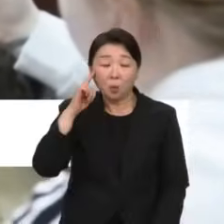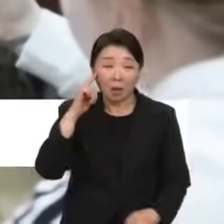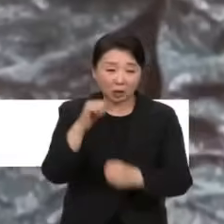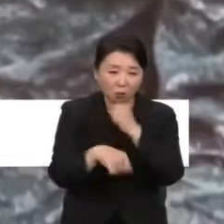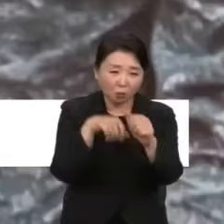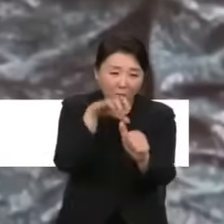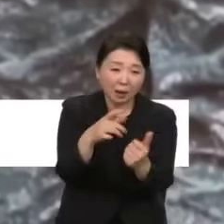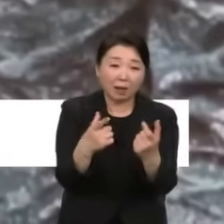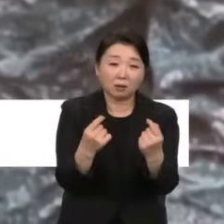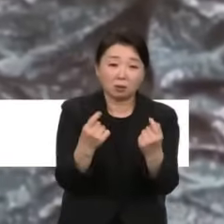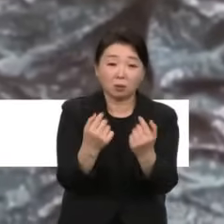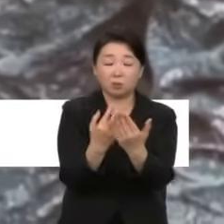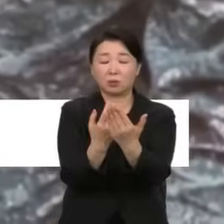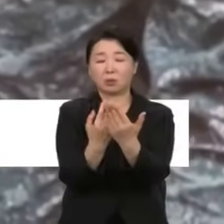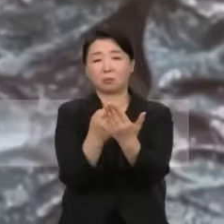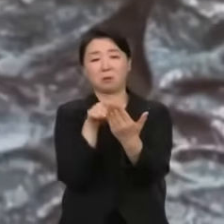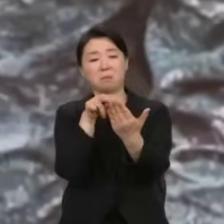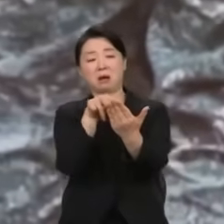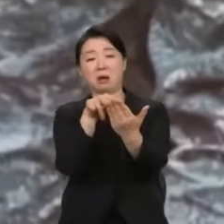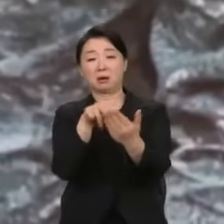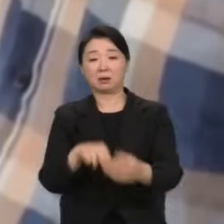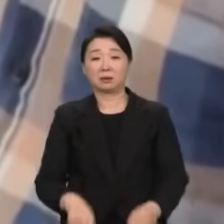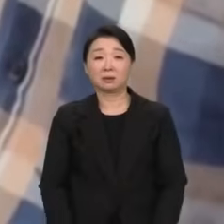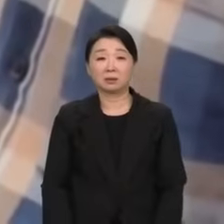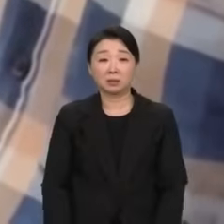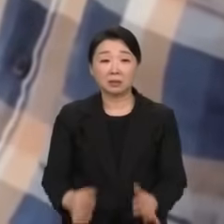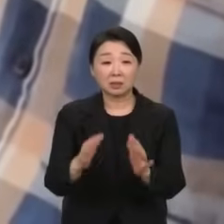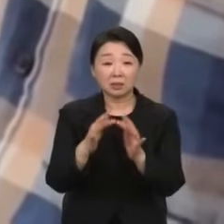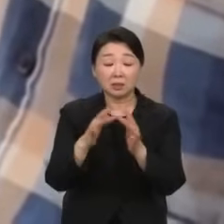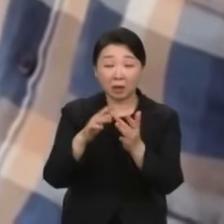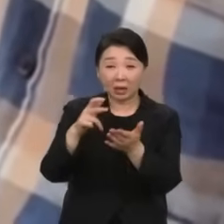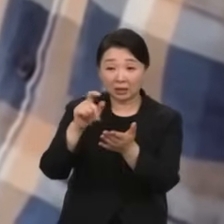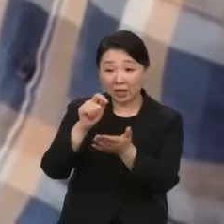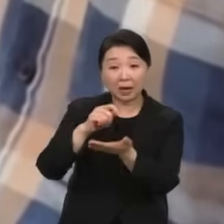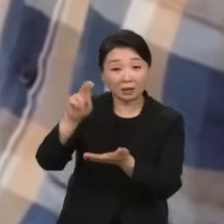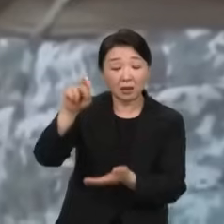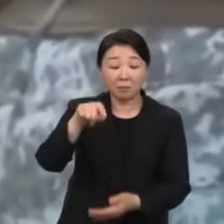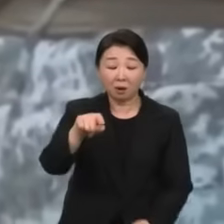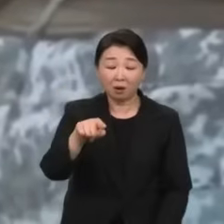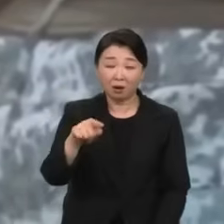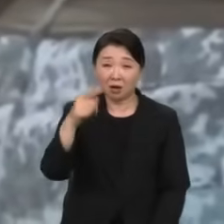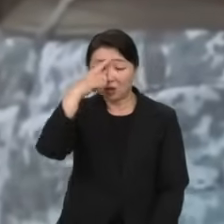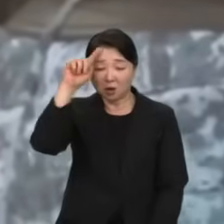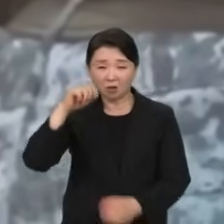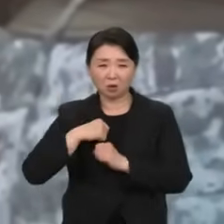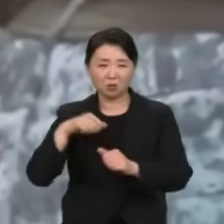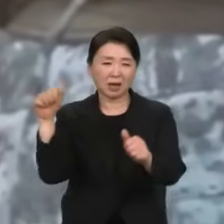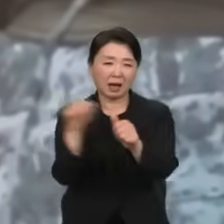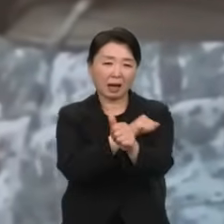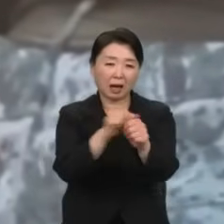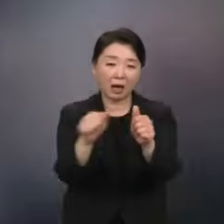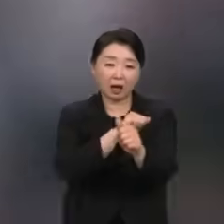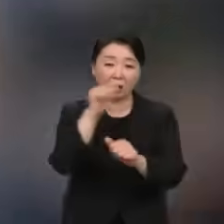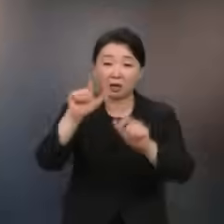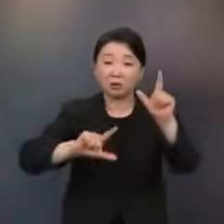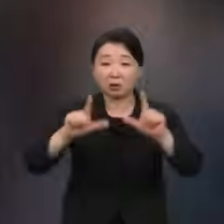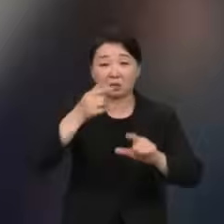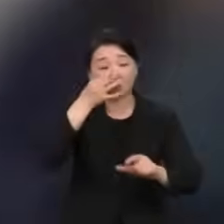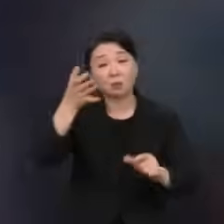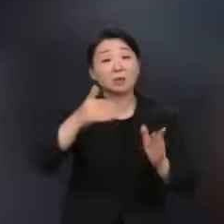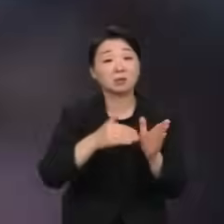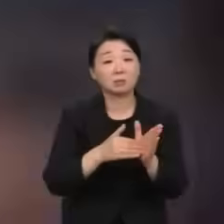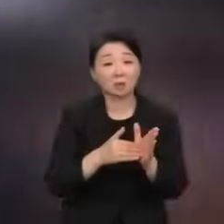유리창 너머로 전시됐습니다 소셜미디어 텔레그램은 러시아군이 이들을 학대하는 영상이 공개되기도 했습니다